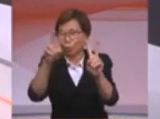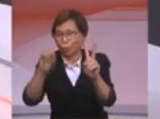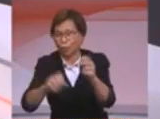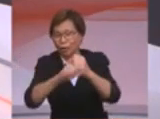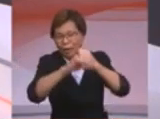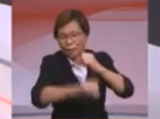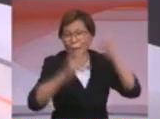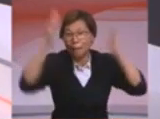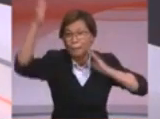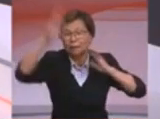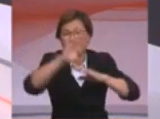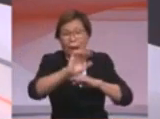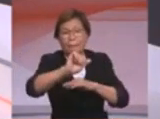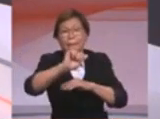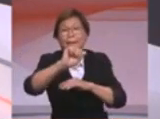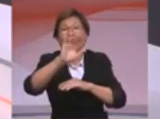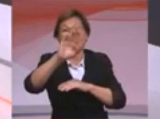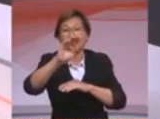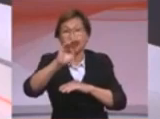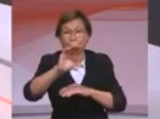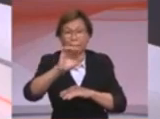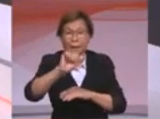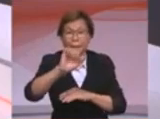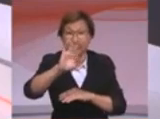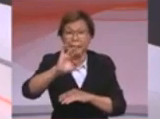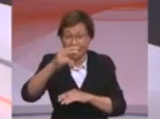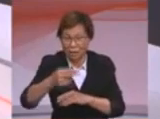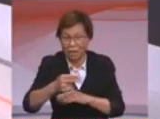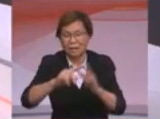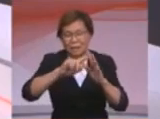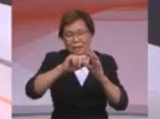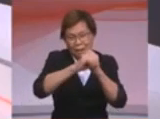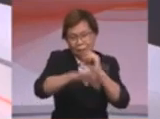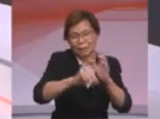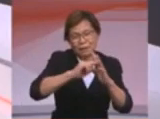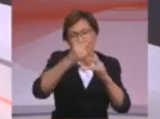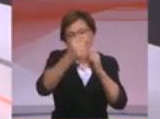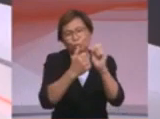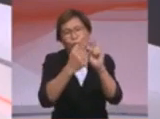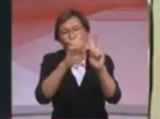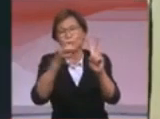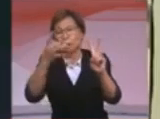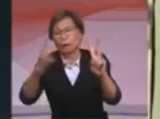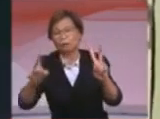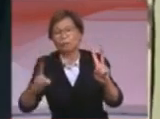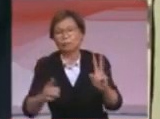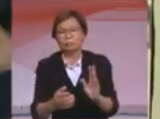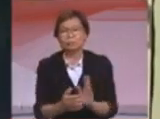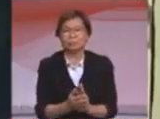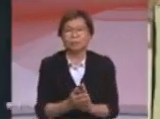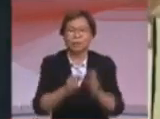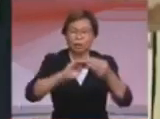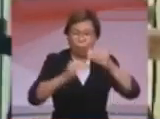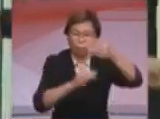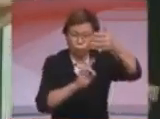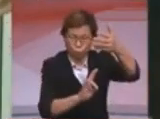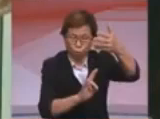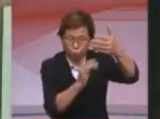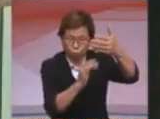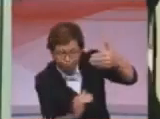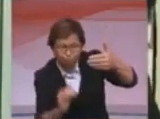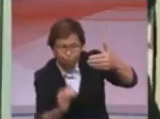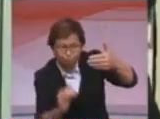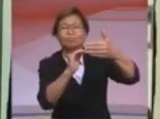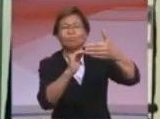dilancarkan Malaysia Airports itu mula dilaksanakan sejak Februari 2018. Peningkatan kedudukan daripada tempat ke-17